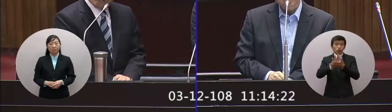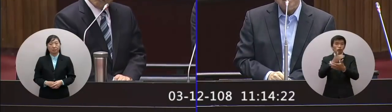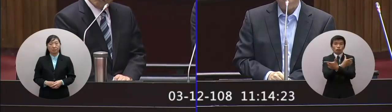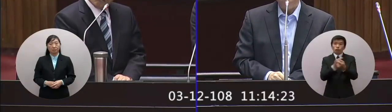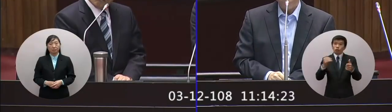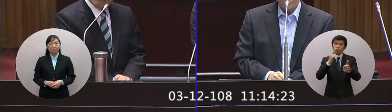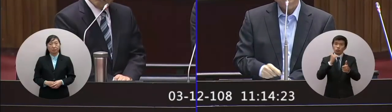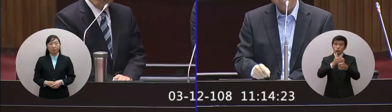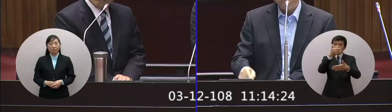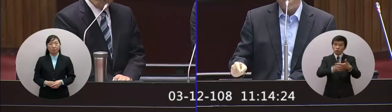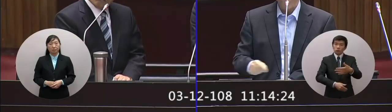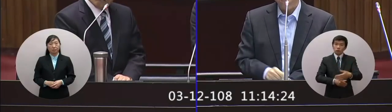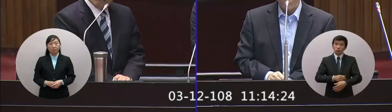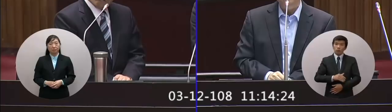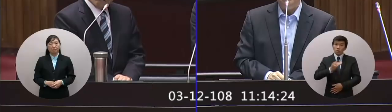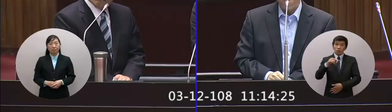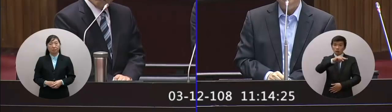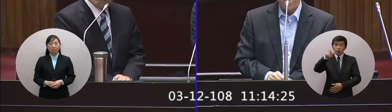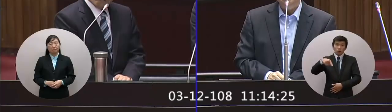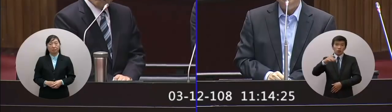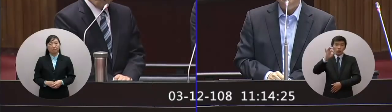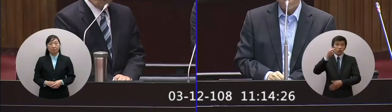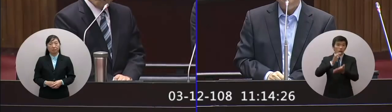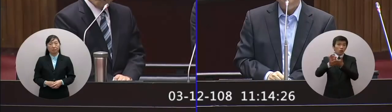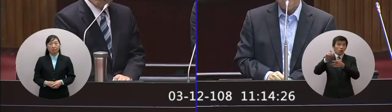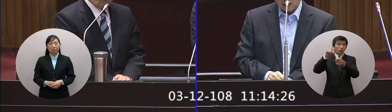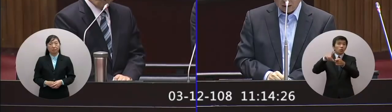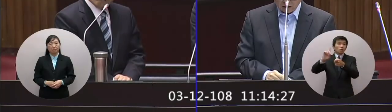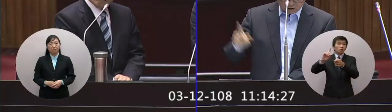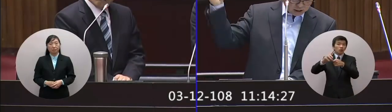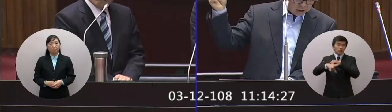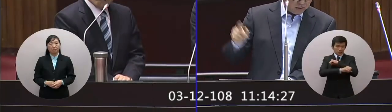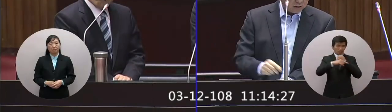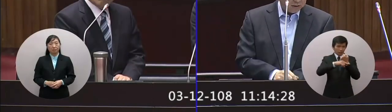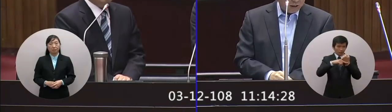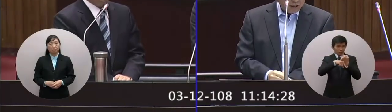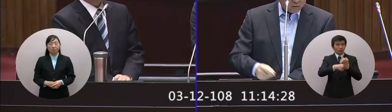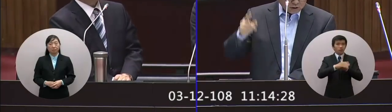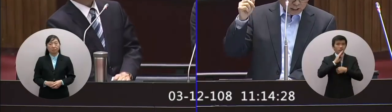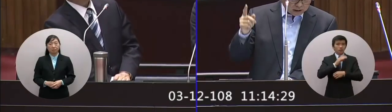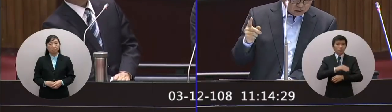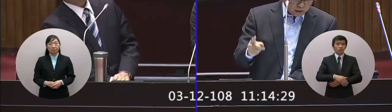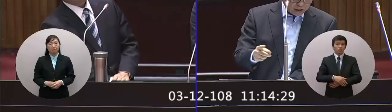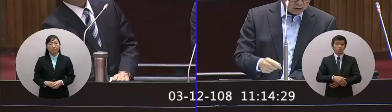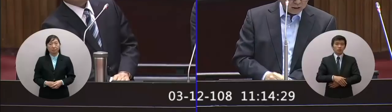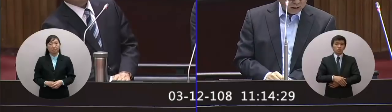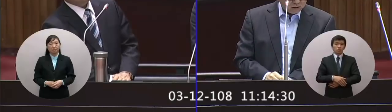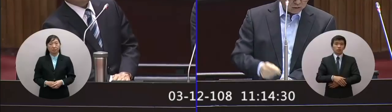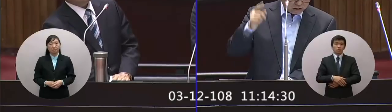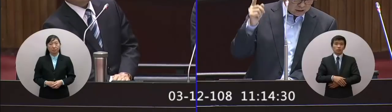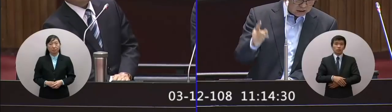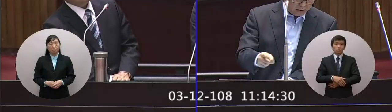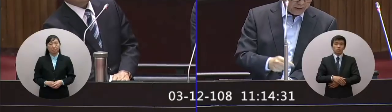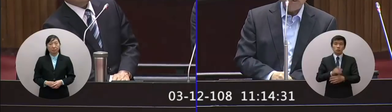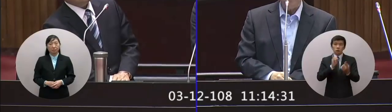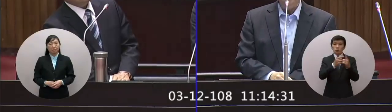算说实在的，都是基础研究的经费呀。院长，你看下面一张。就是在专题研